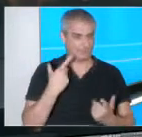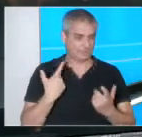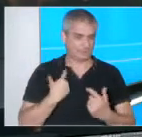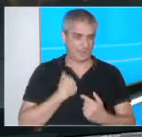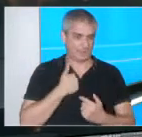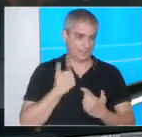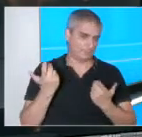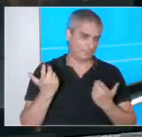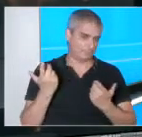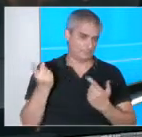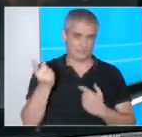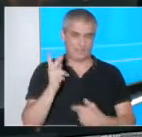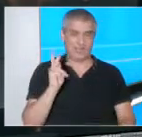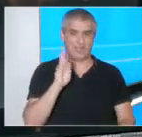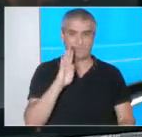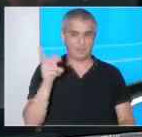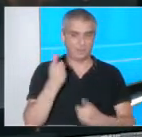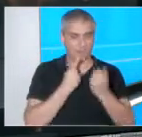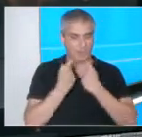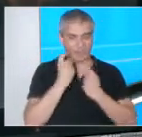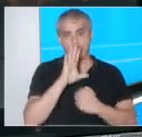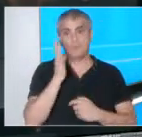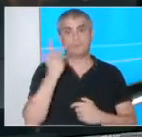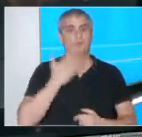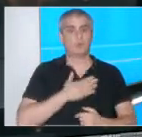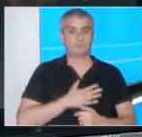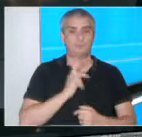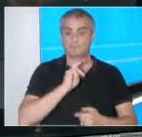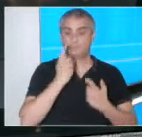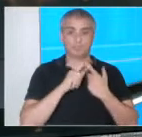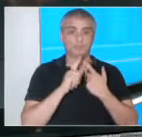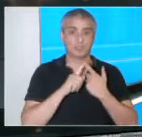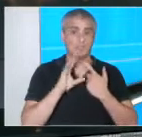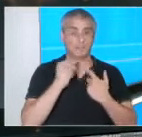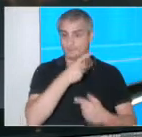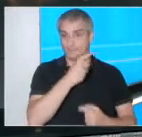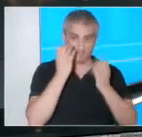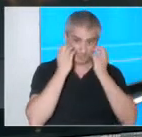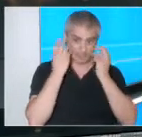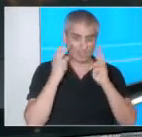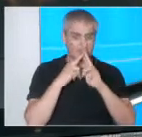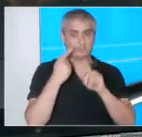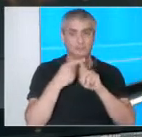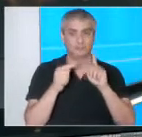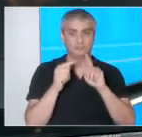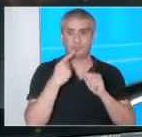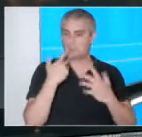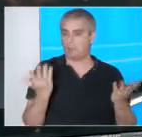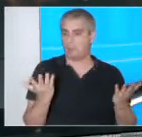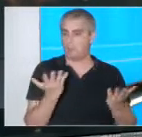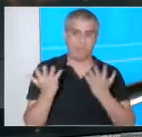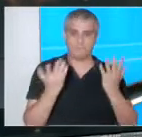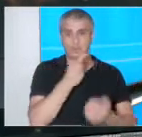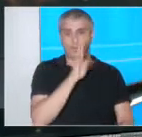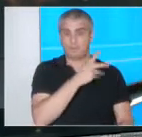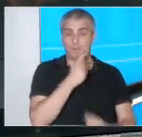מגלגולו הקודם, והוא כנראה הוציא ממנו בחמש שעות מה שהוא רצה. אבל מצד שני, אם בנט היה נפגש איתו חצי שעה, היו אומרים, איפה הוא ואיפה